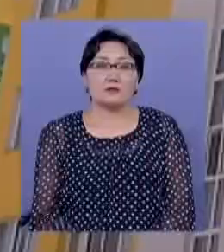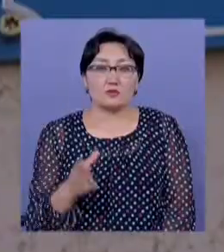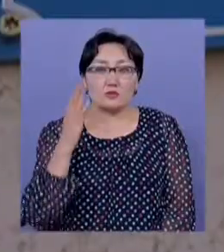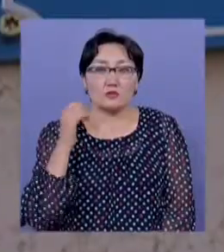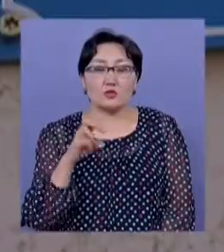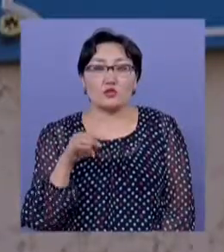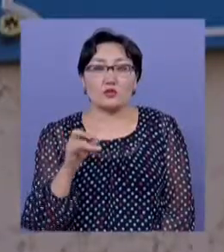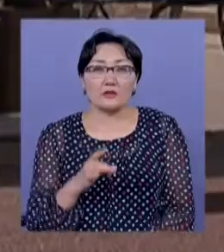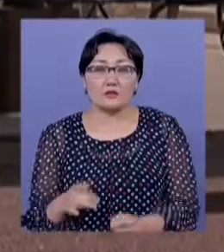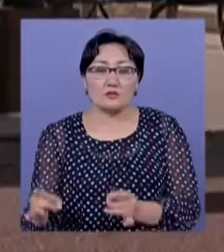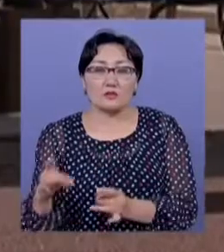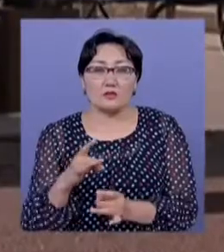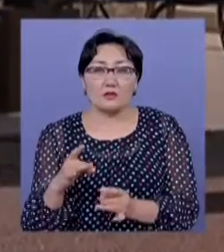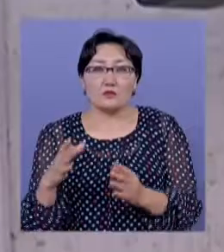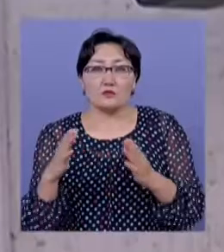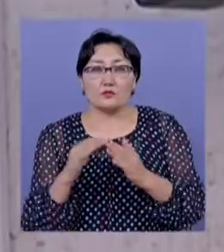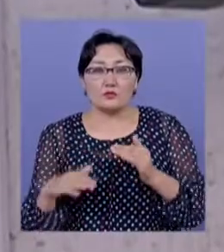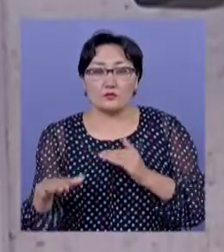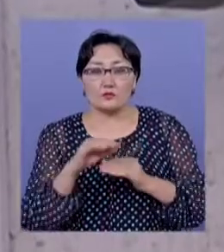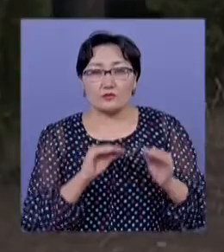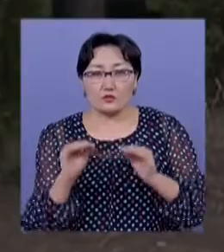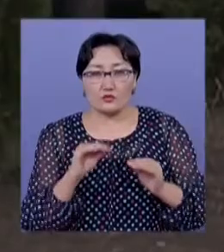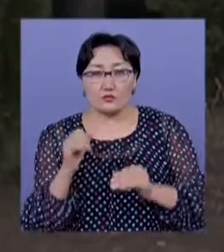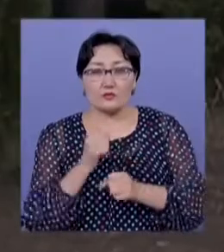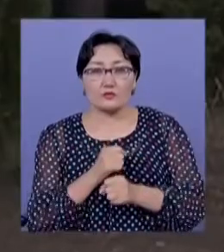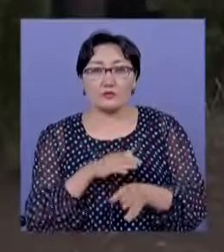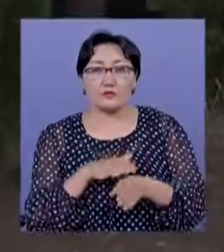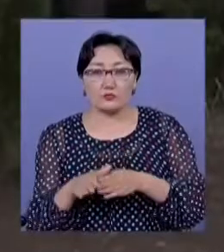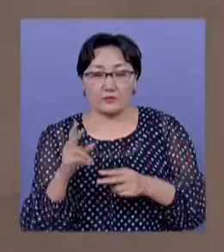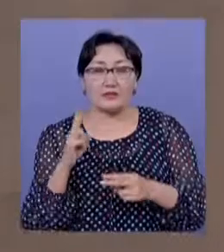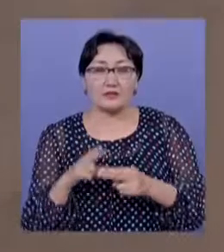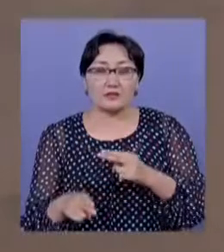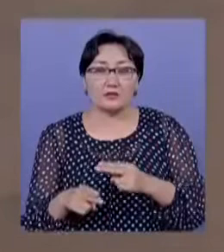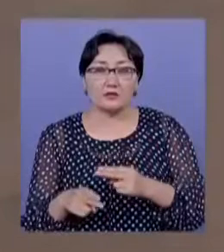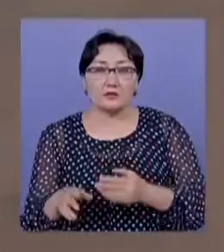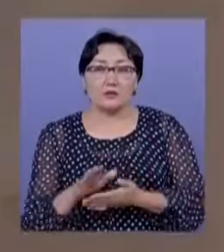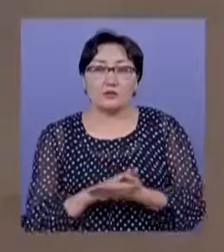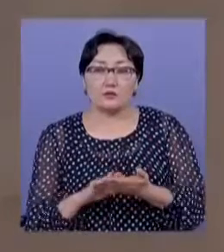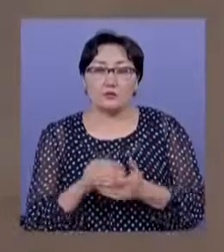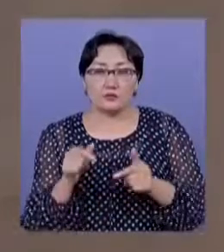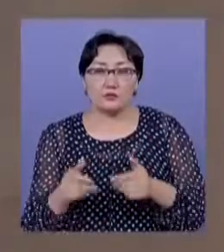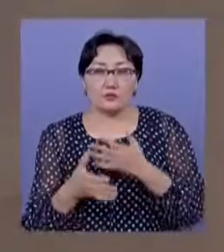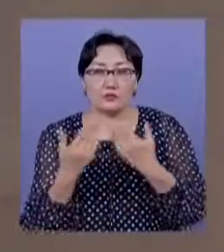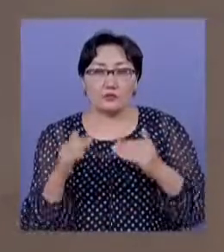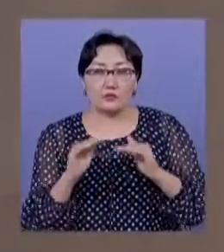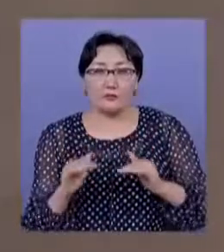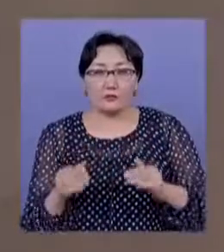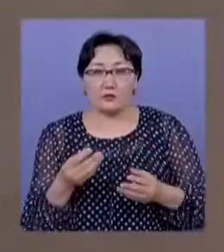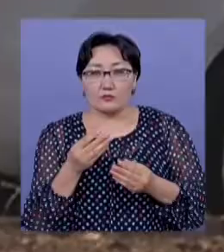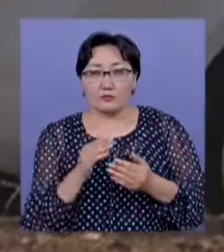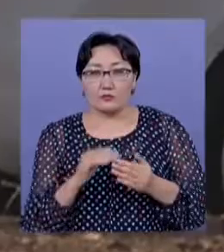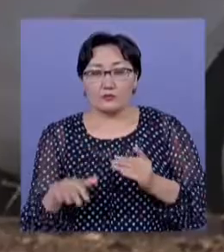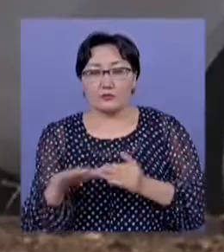Алматының Шұғыла ықшам ауданындағы үй аулаларын көріктендіру жұмыстары толығымен аяқталды. Ештеме жоқ болатын мияқта. Балалар ойнайдын